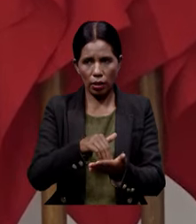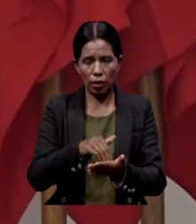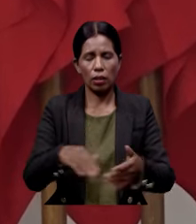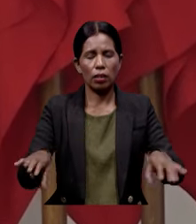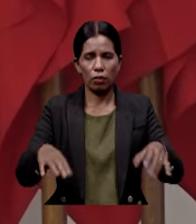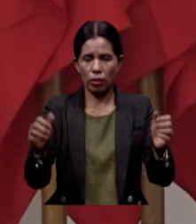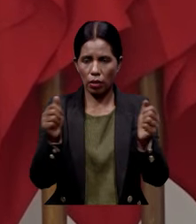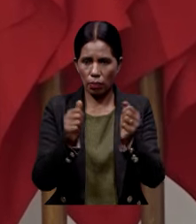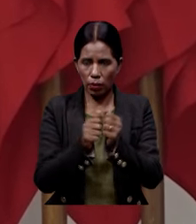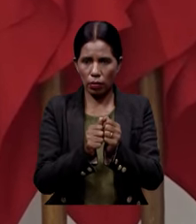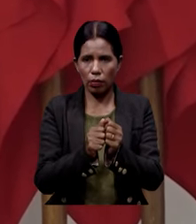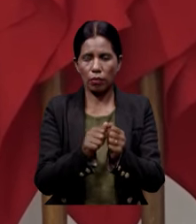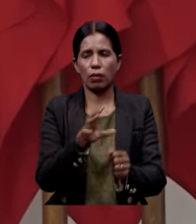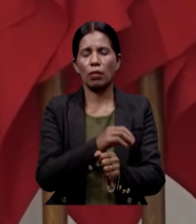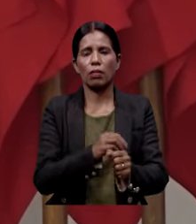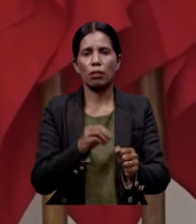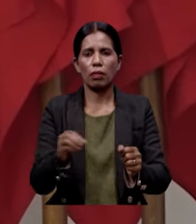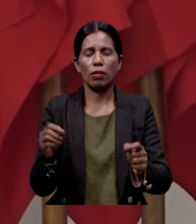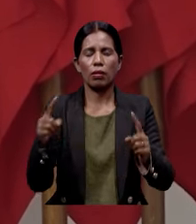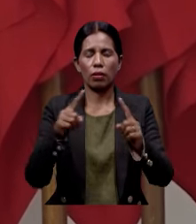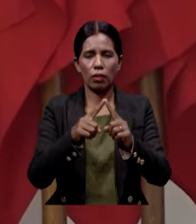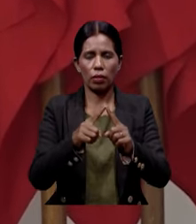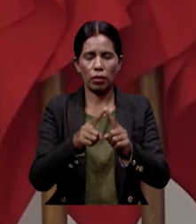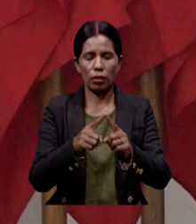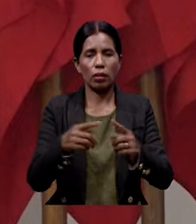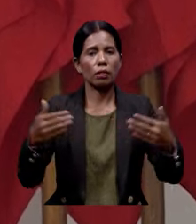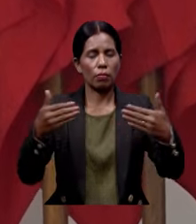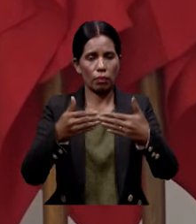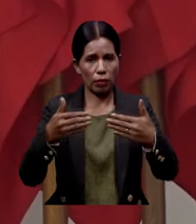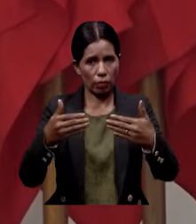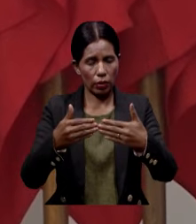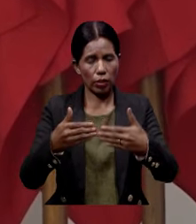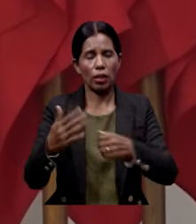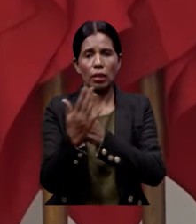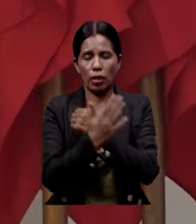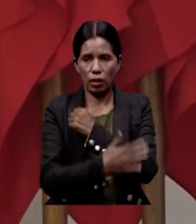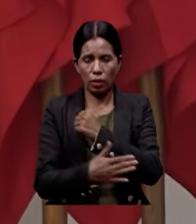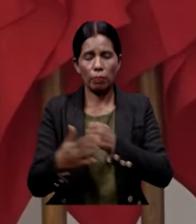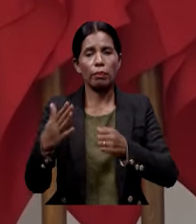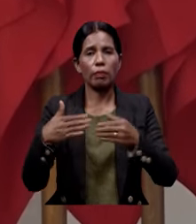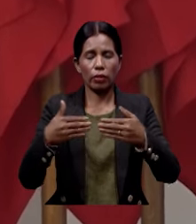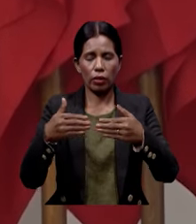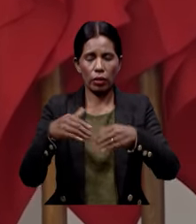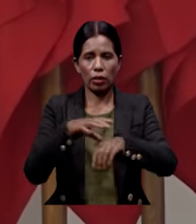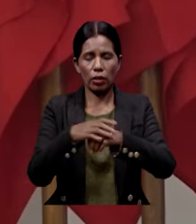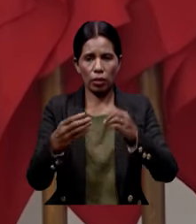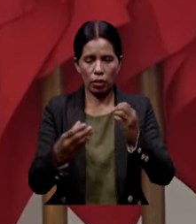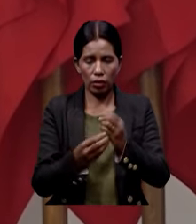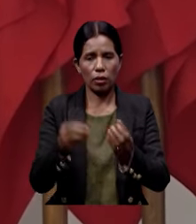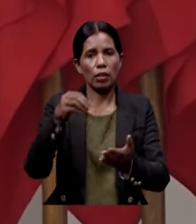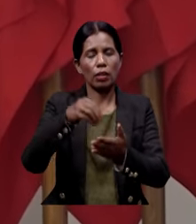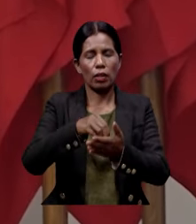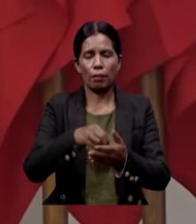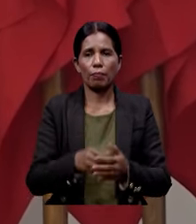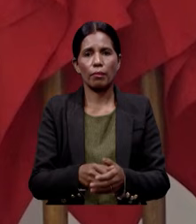Boundary Committee untuk pengelolaan perbatasan termasuk reaktivasi pos lintas batas.